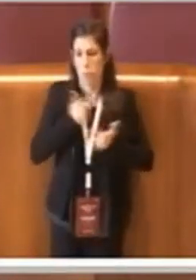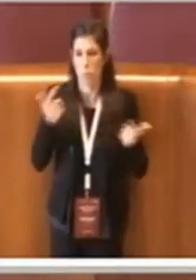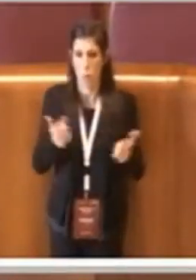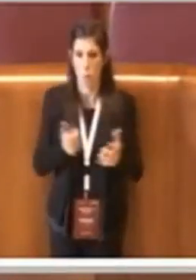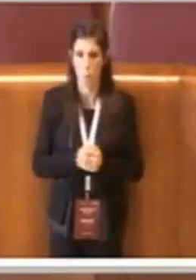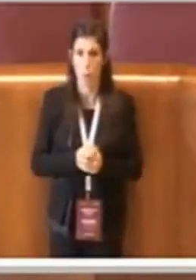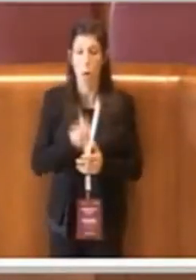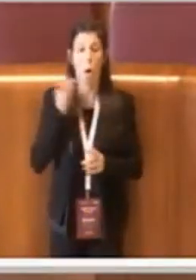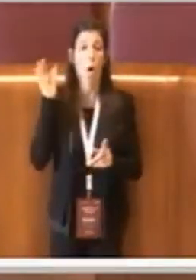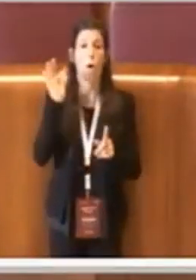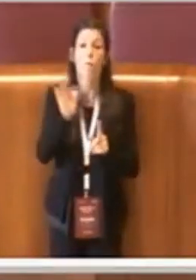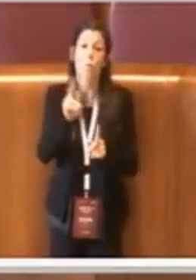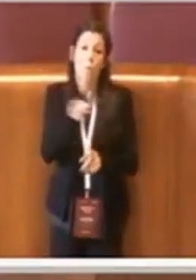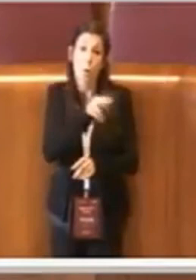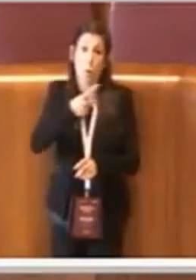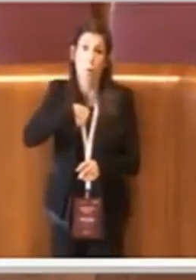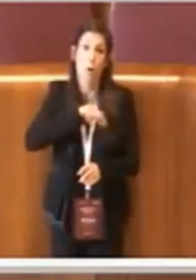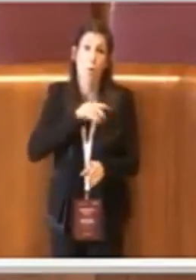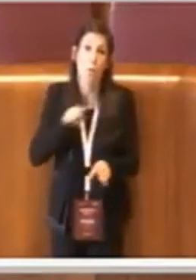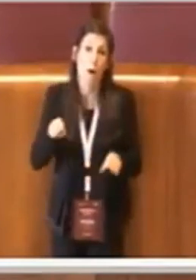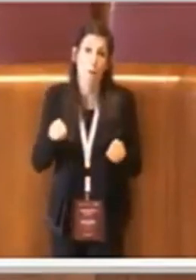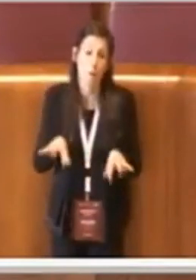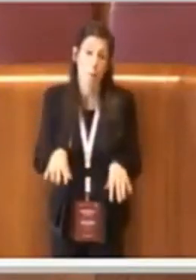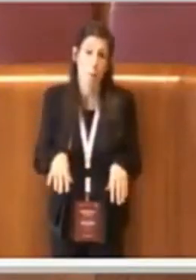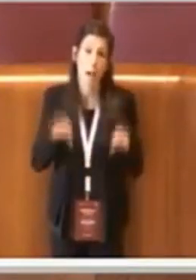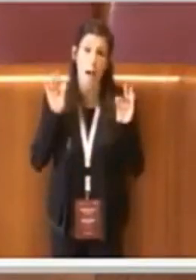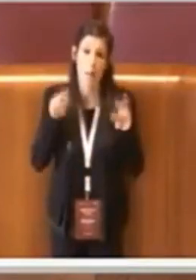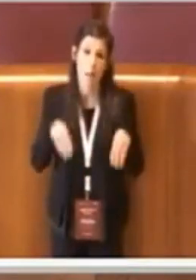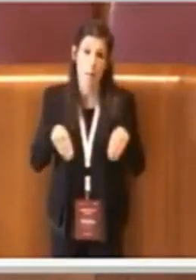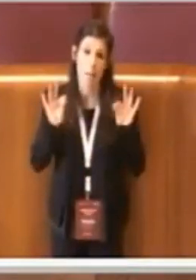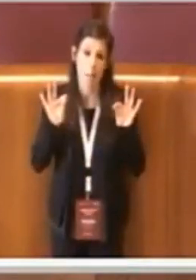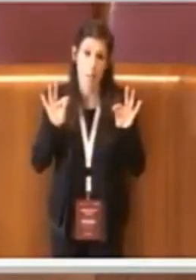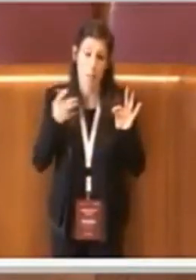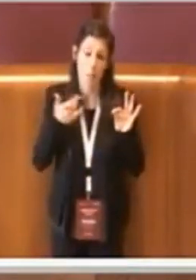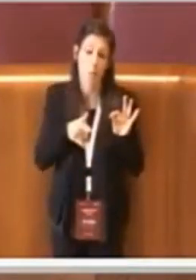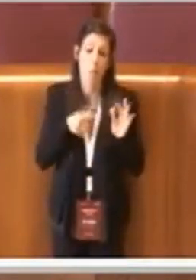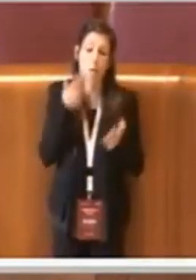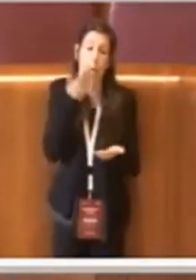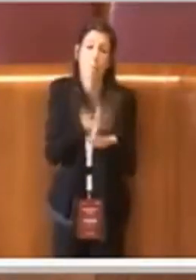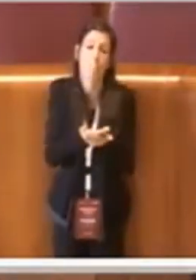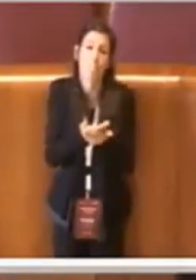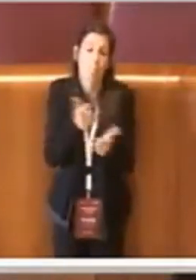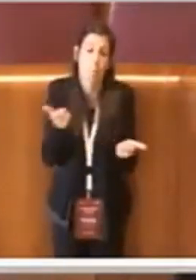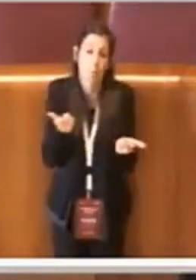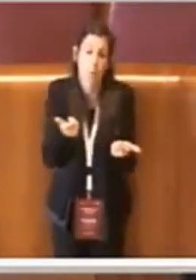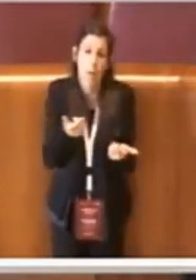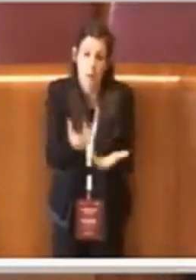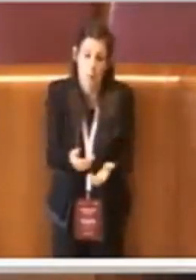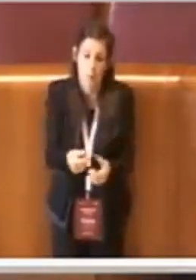di astensione perché la mozione è assolutamente, ripeto, pleonastica. Grazie. Grazie.